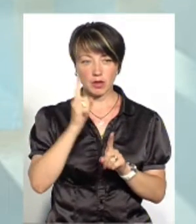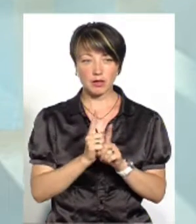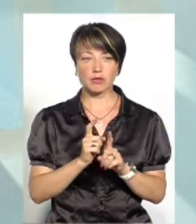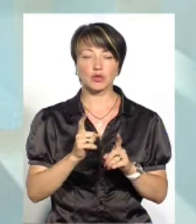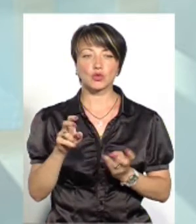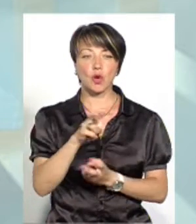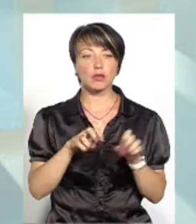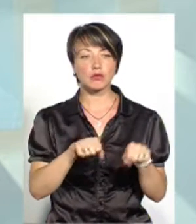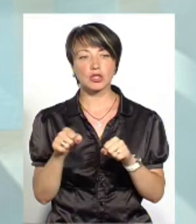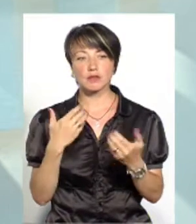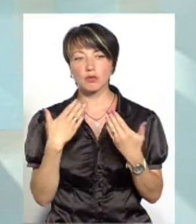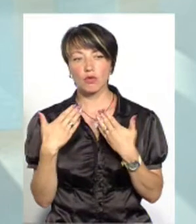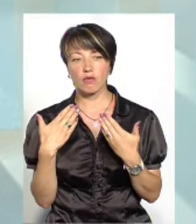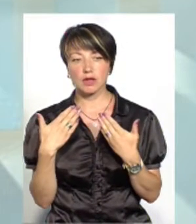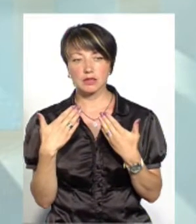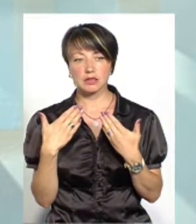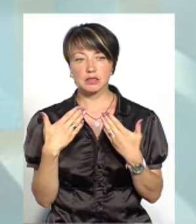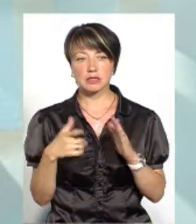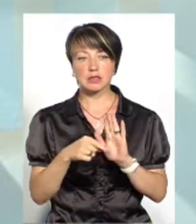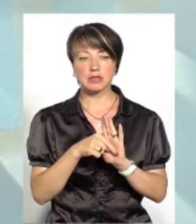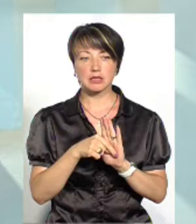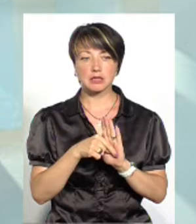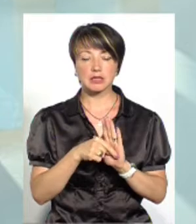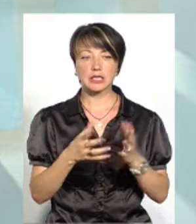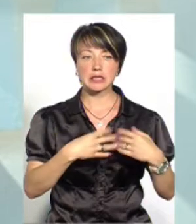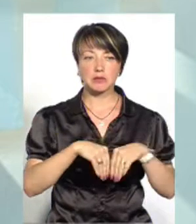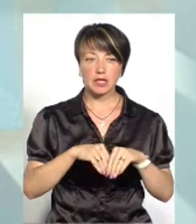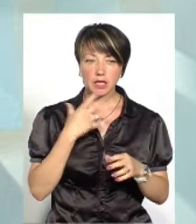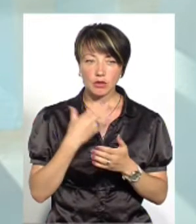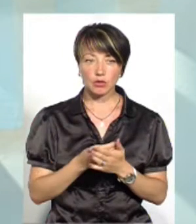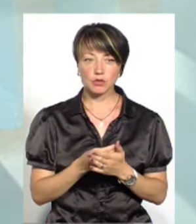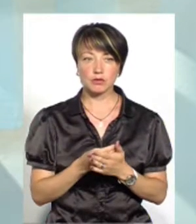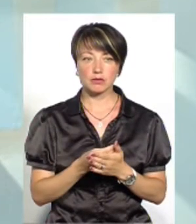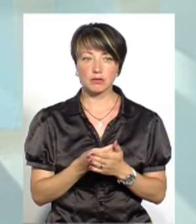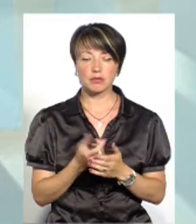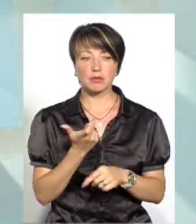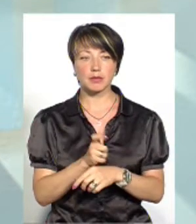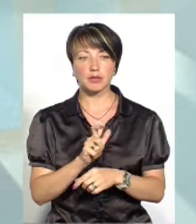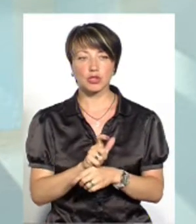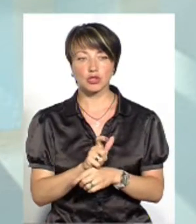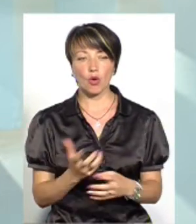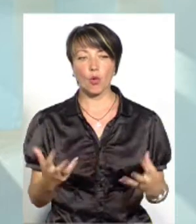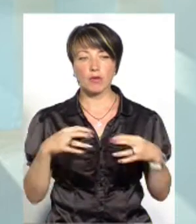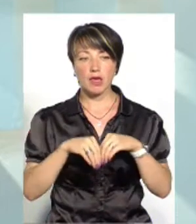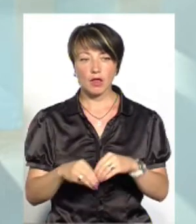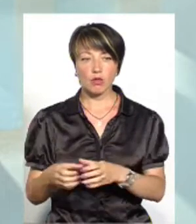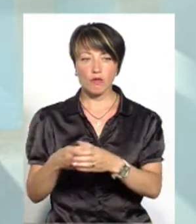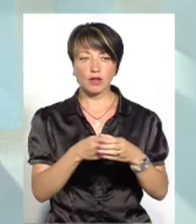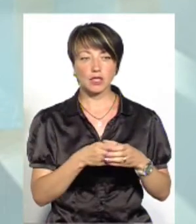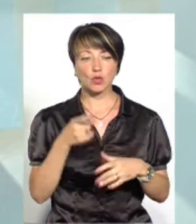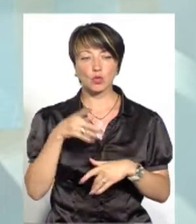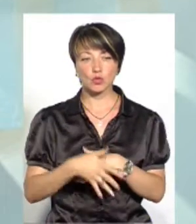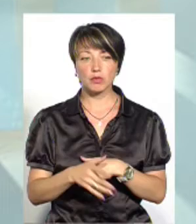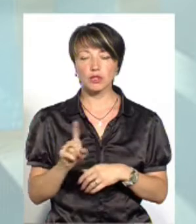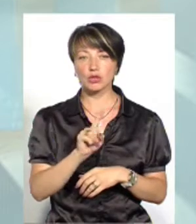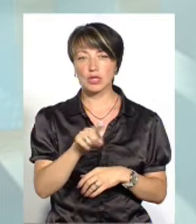шукати можливості спілкування з, ну, я не знаю, з сім'єю, більше об'єднуватися,